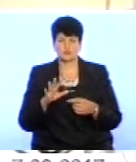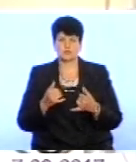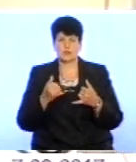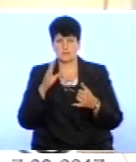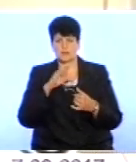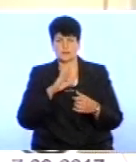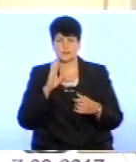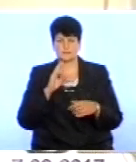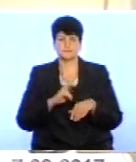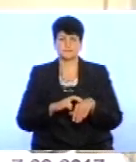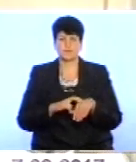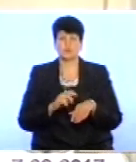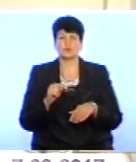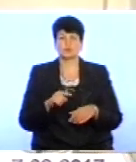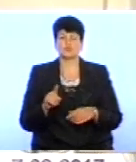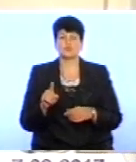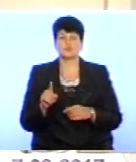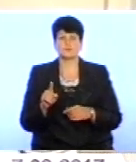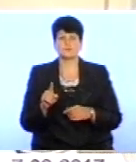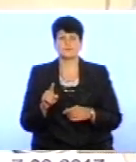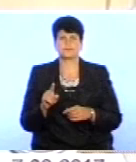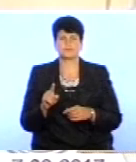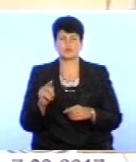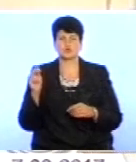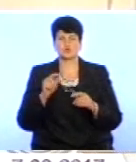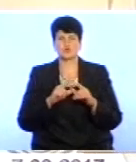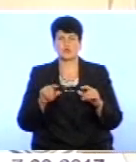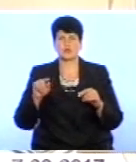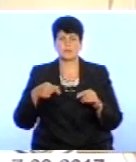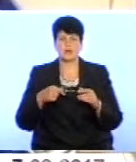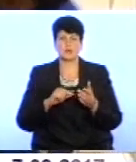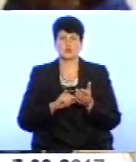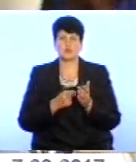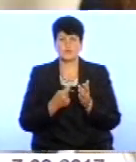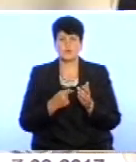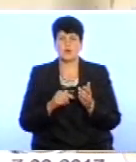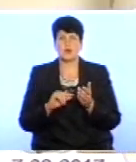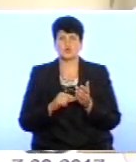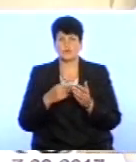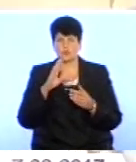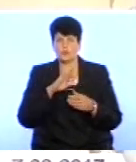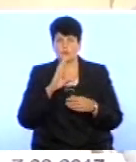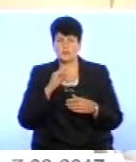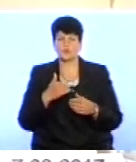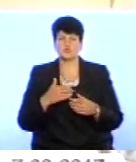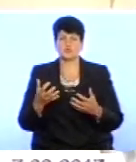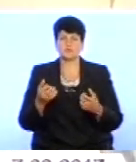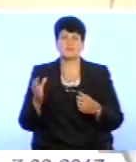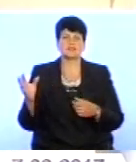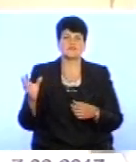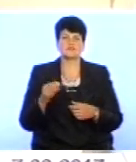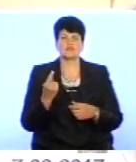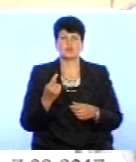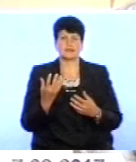і для лікарів. Чому? Тому що школа вимагає довідку, а довідку батьки хочуть отримати всі і в один